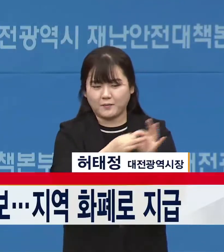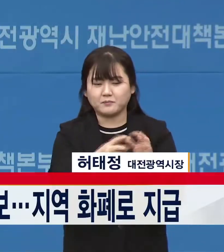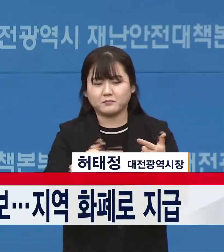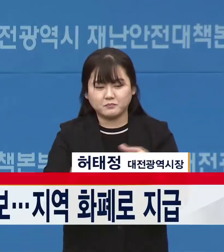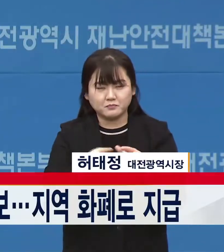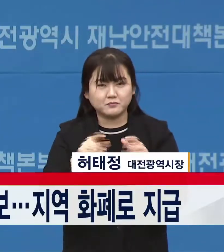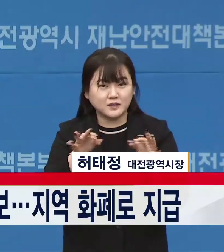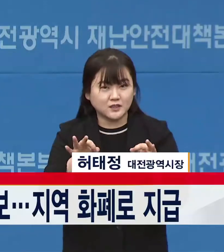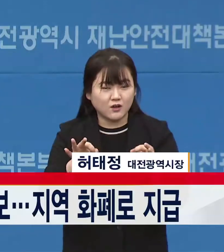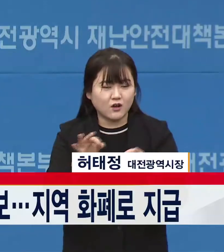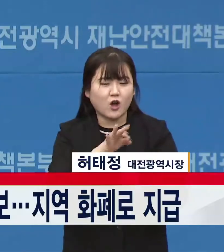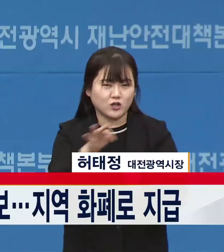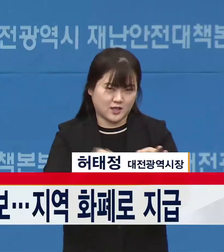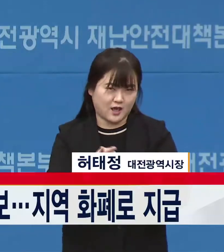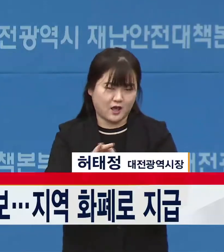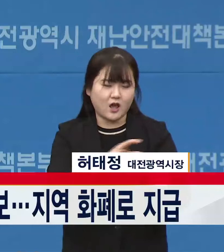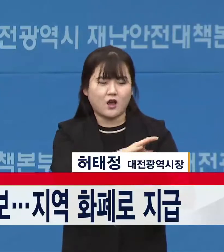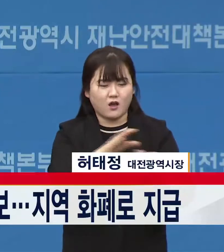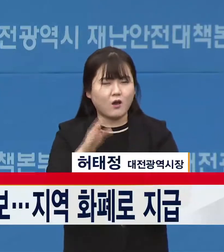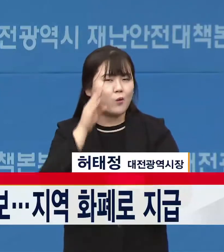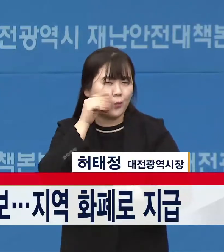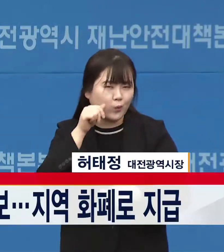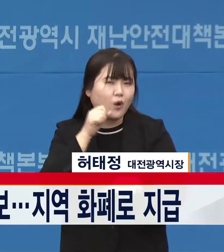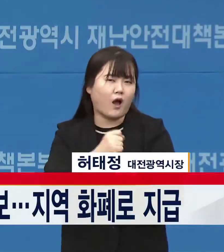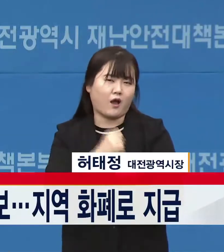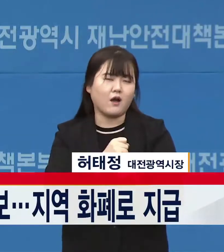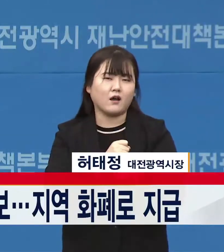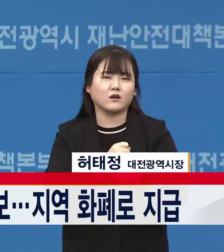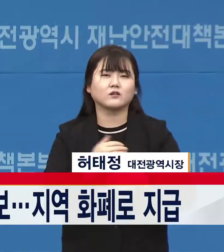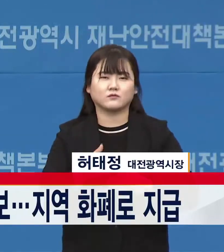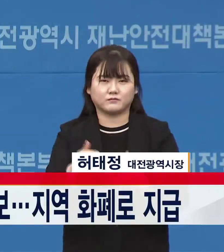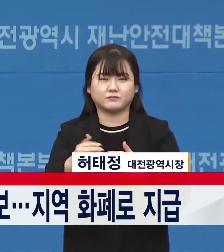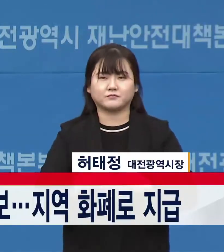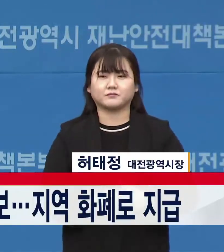경제의 선순환을 유도해 나가도록 하겠습니다